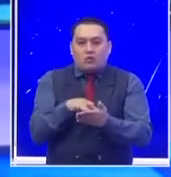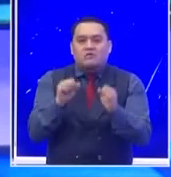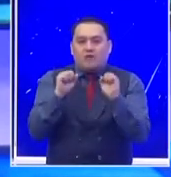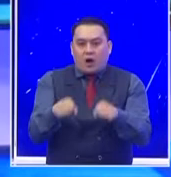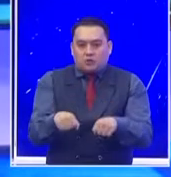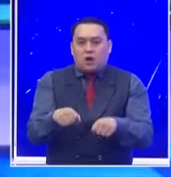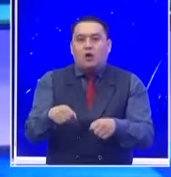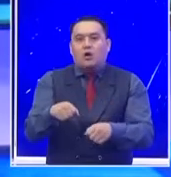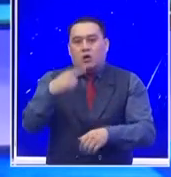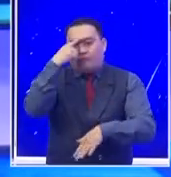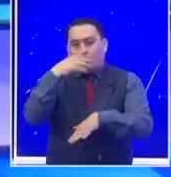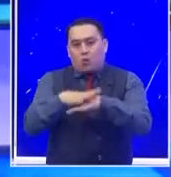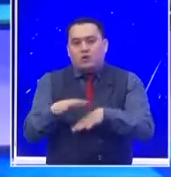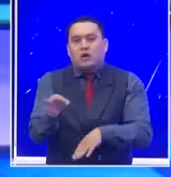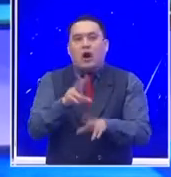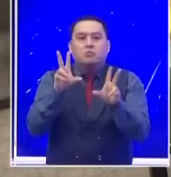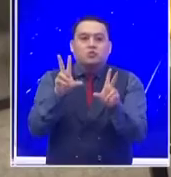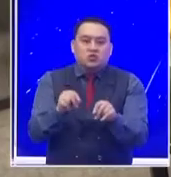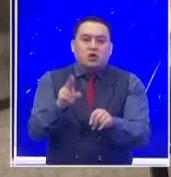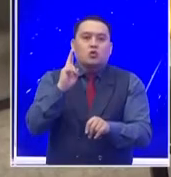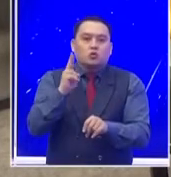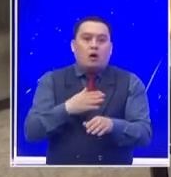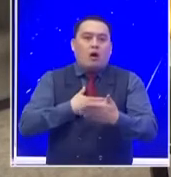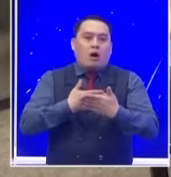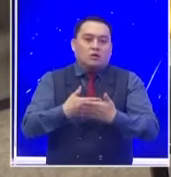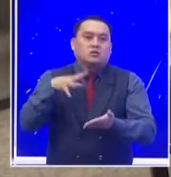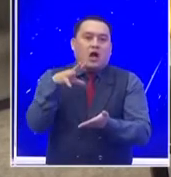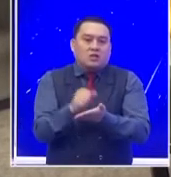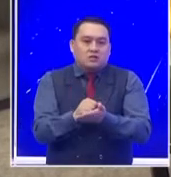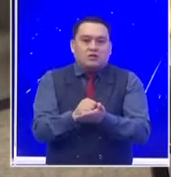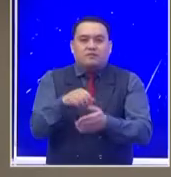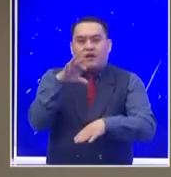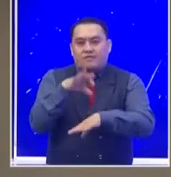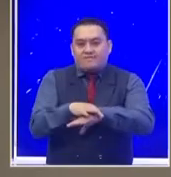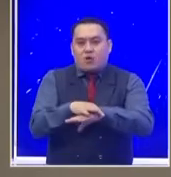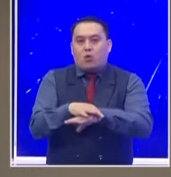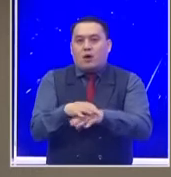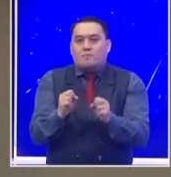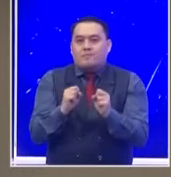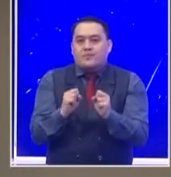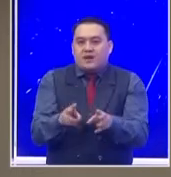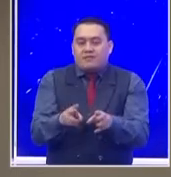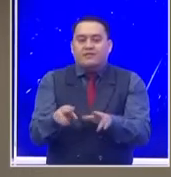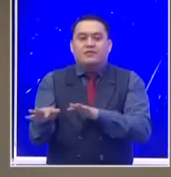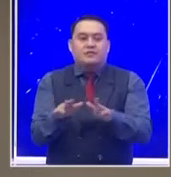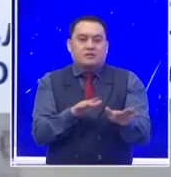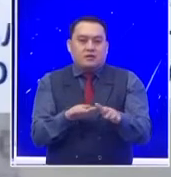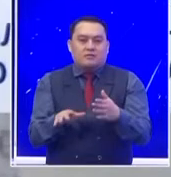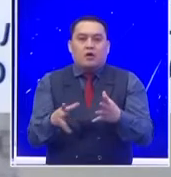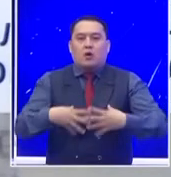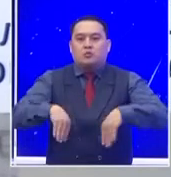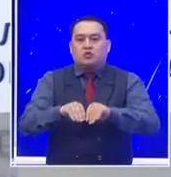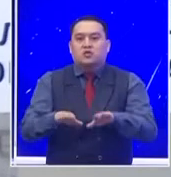вознаграждения бахтияр умер баев обещает и тем кто будет активно заниматься фиксированием всех совершаемых противоправных действий в